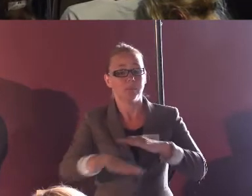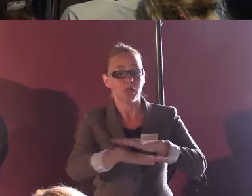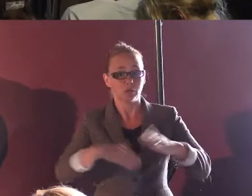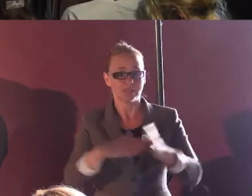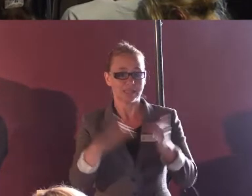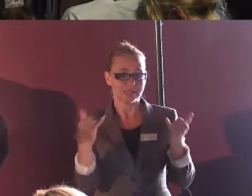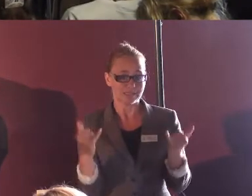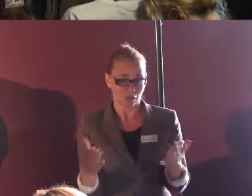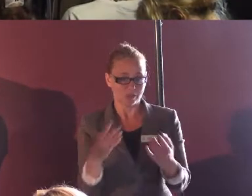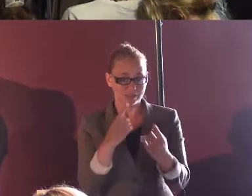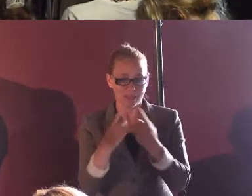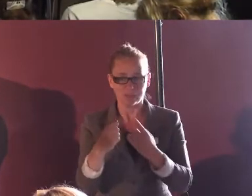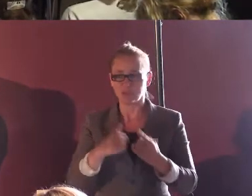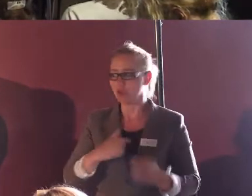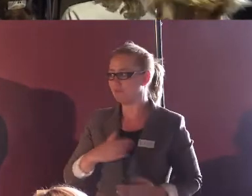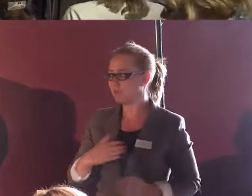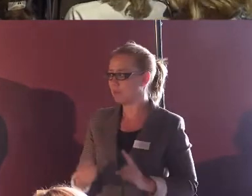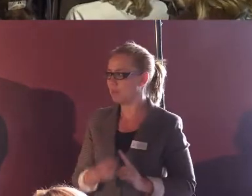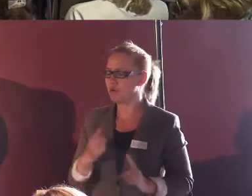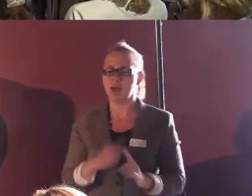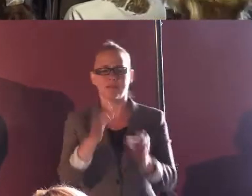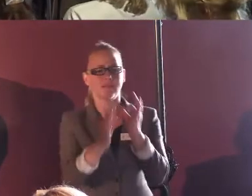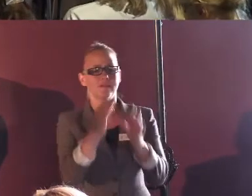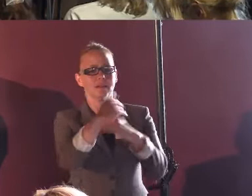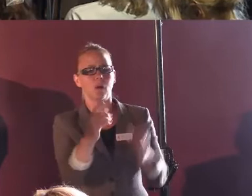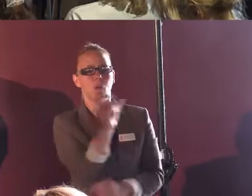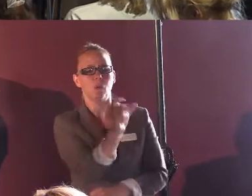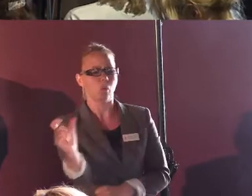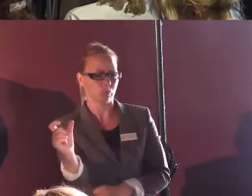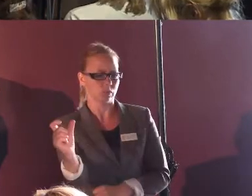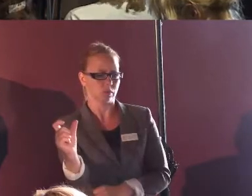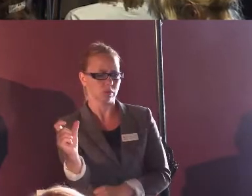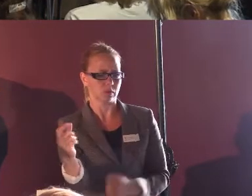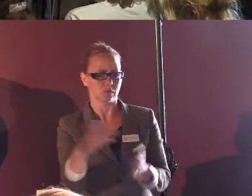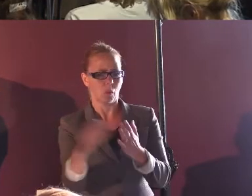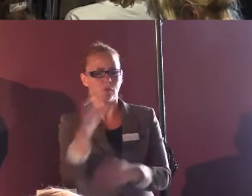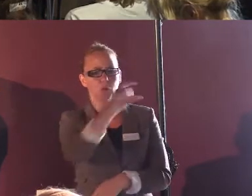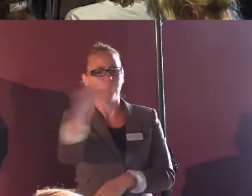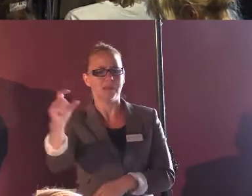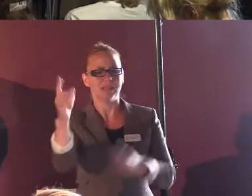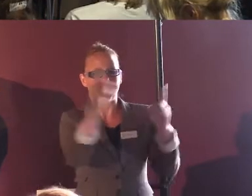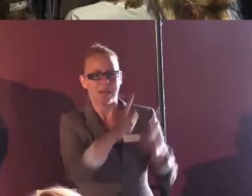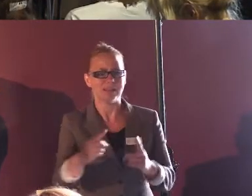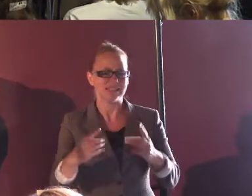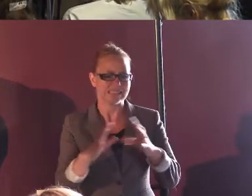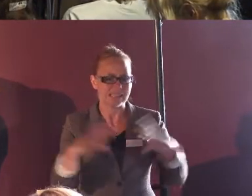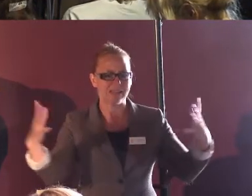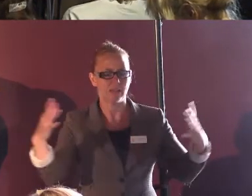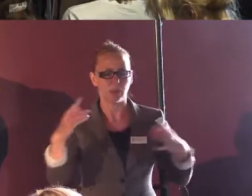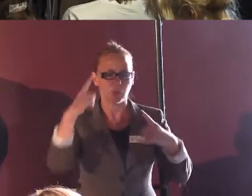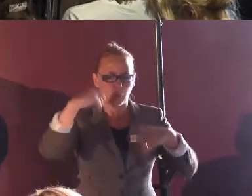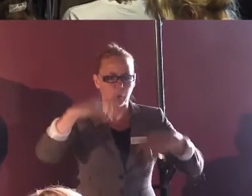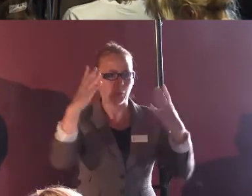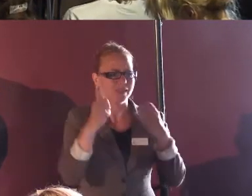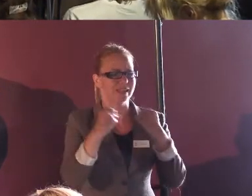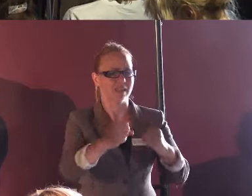dagens samtal vill jag börja med att definiera orden i rubriken mänsklig tillväxt, kulturdriven innovation.